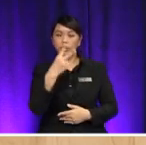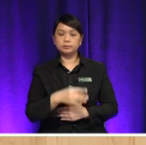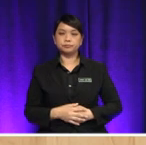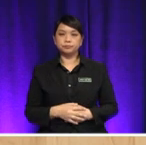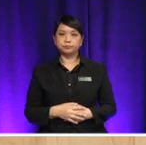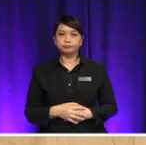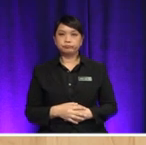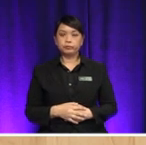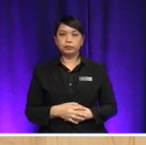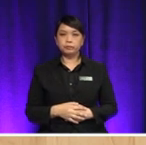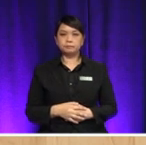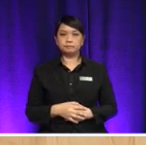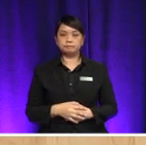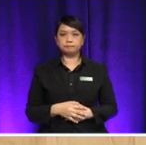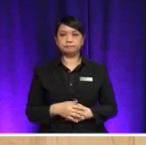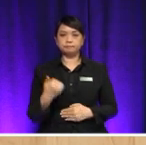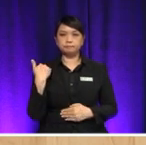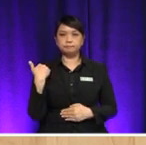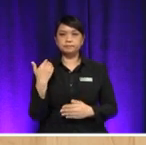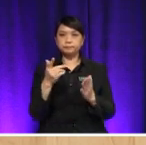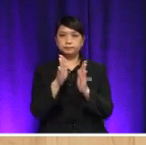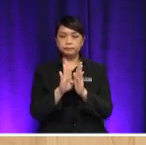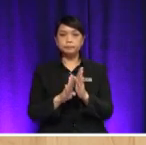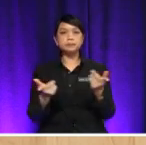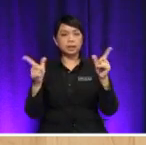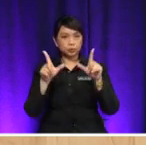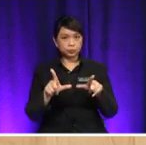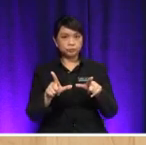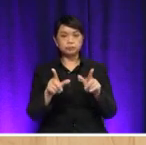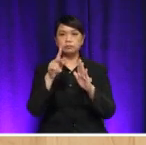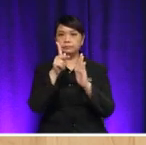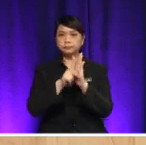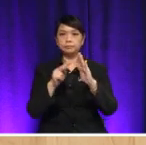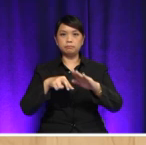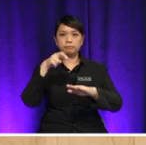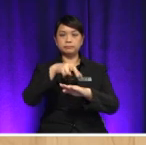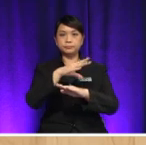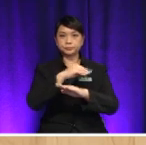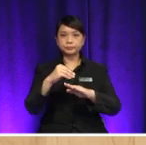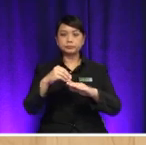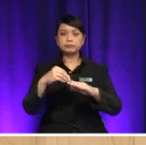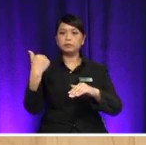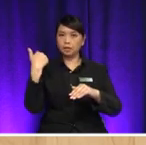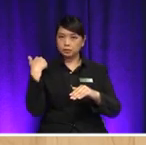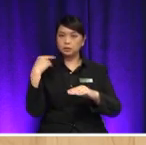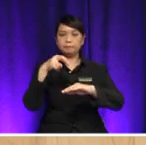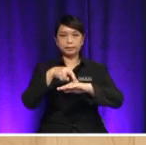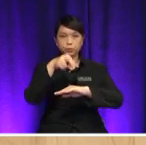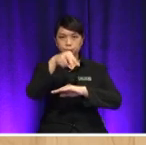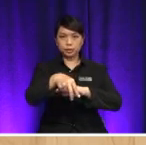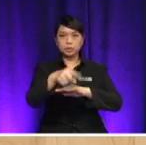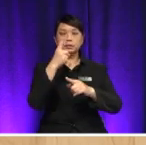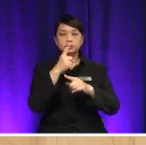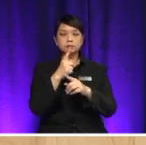ceritakan tadi ada pelakunya kenaikan dan ke Adi juga ketika di mana berlakunya penurunan oke baiklah